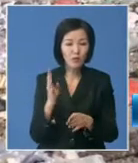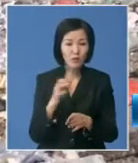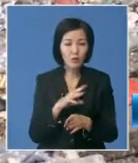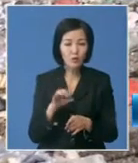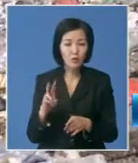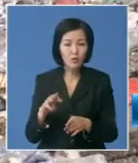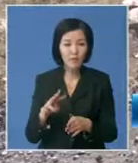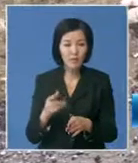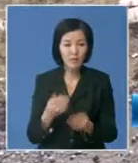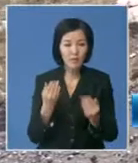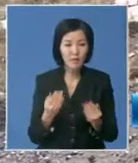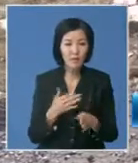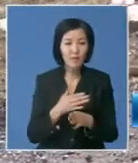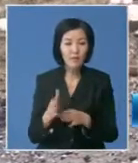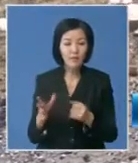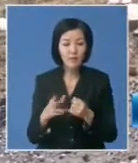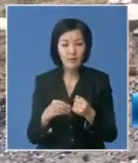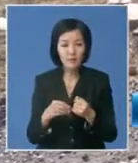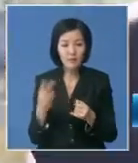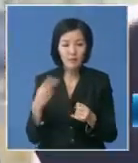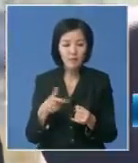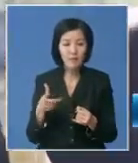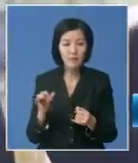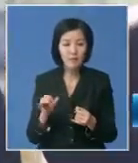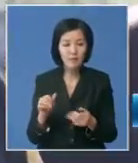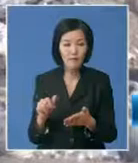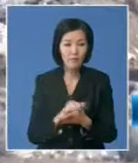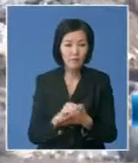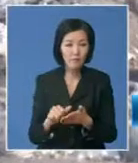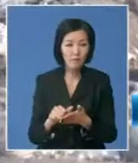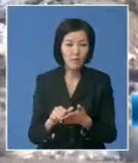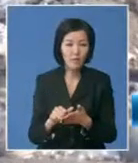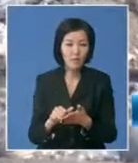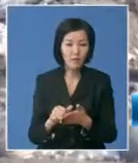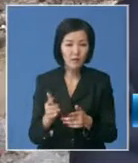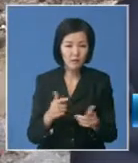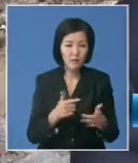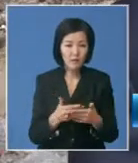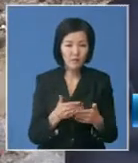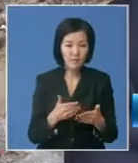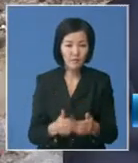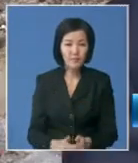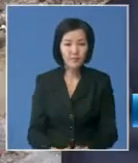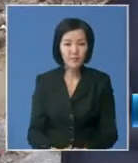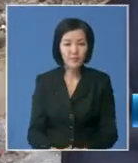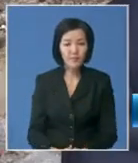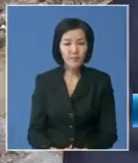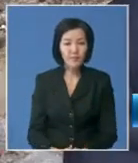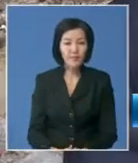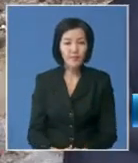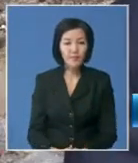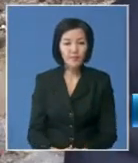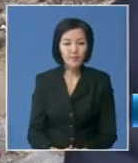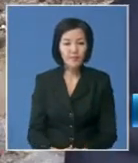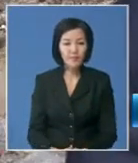миллионов тенге выделили и территорию в 20 гектаров документы на стадии изготовления техниках них